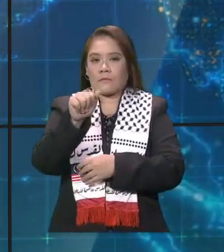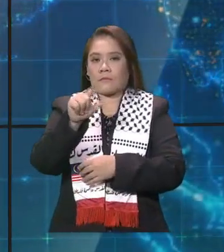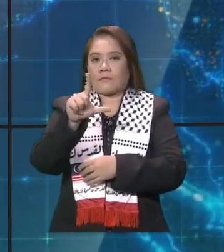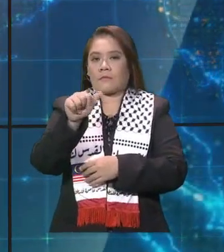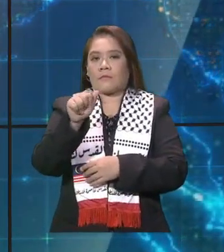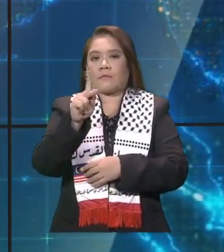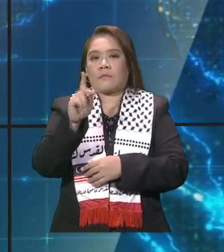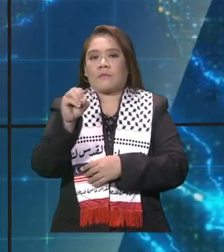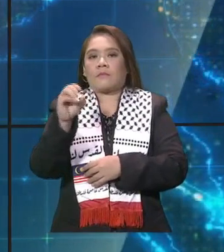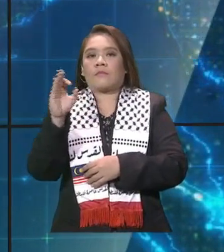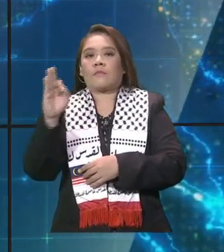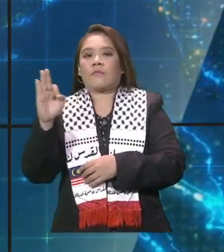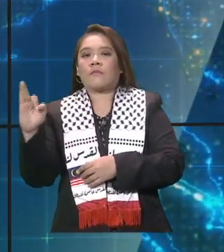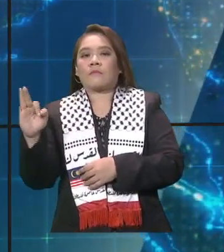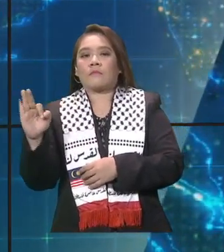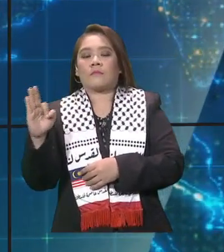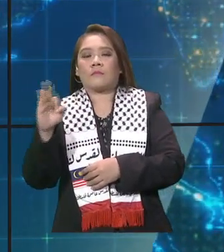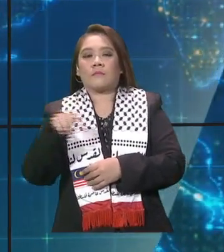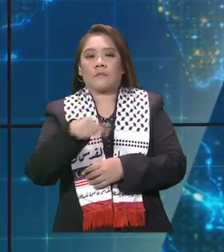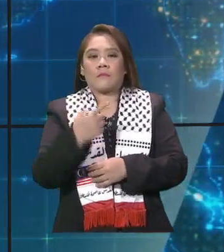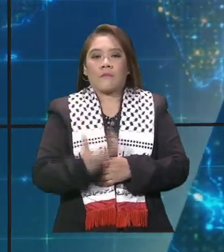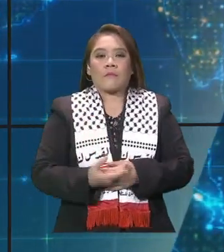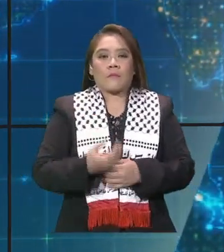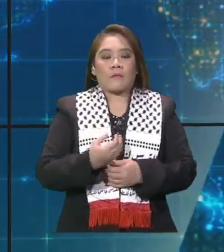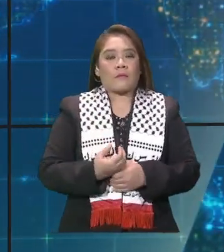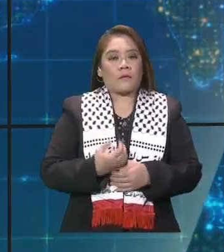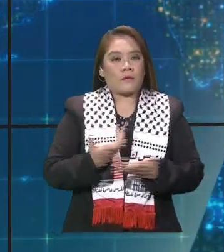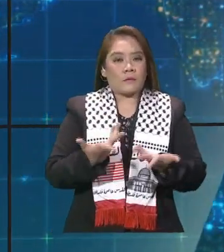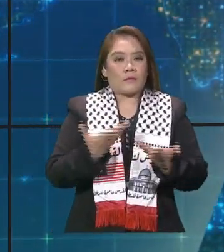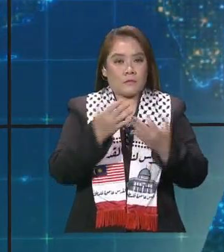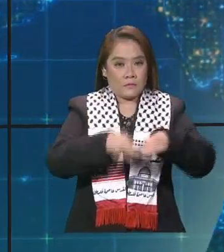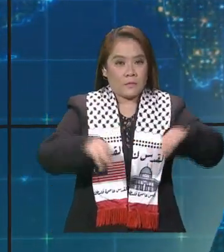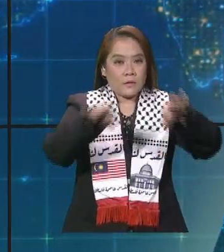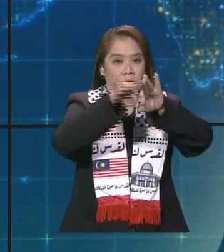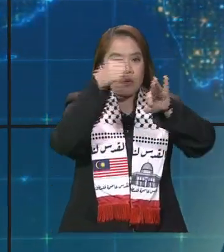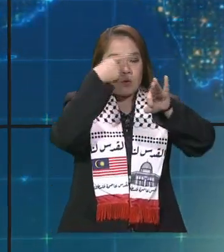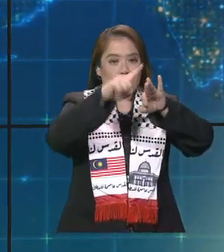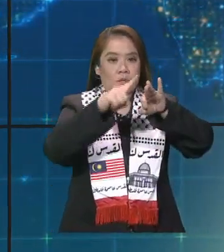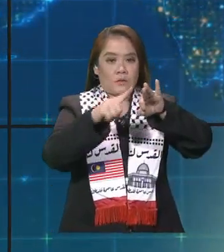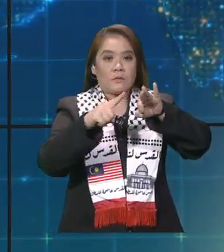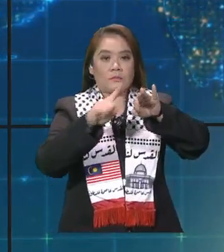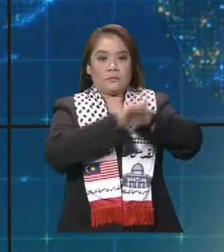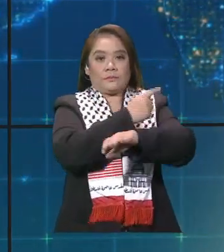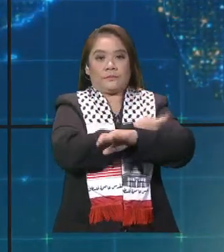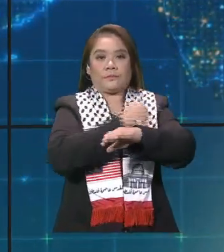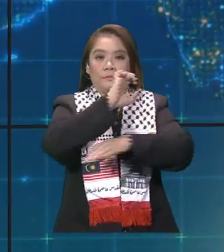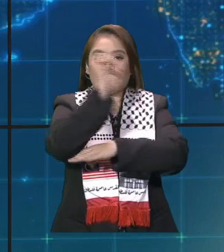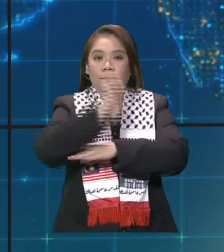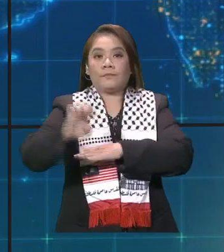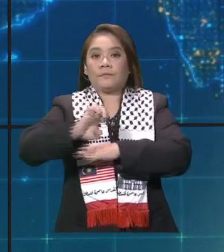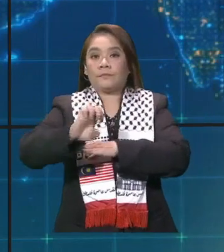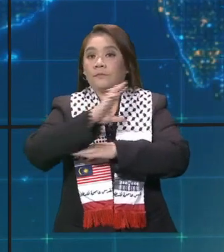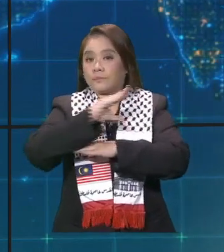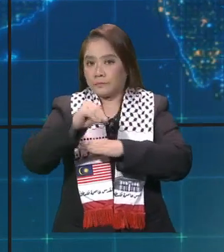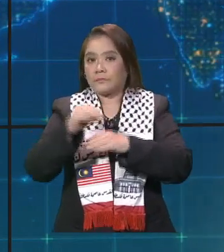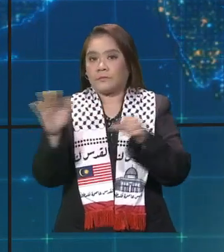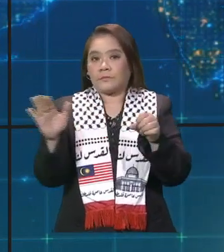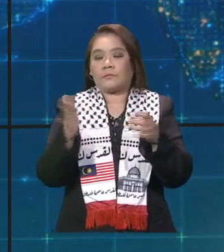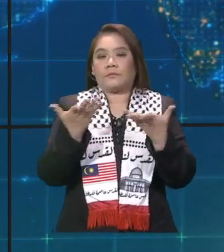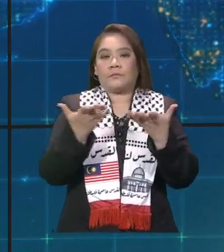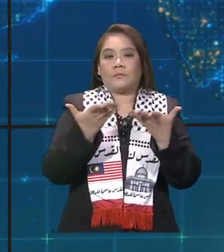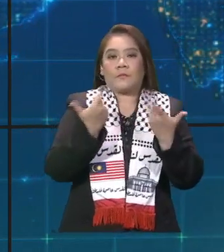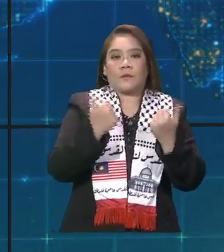Malakoff Corporation berhad Malakoff antara penyumbang terpenting dalam penjanaan bekalan tenaga elektrik yang sekaligus memenuhi